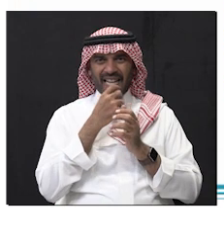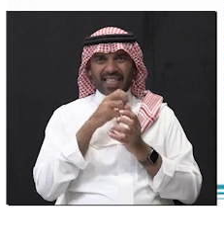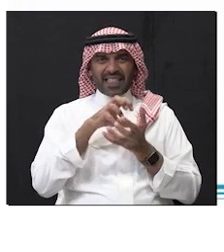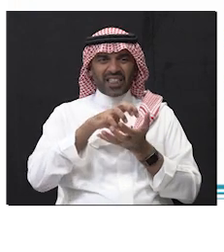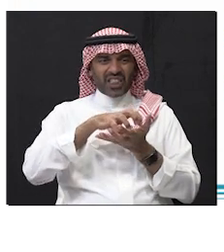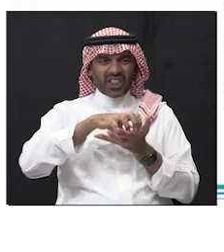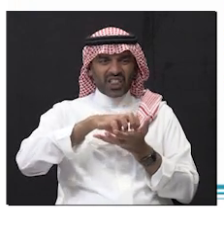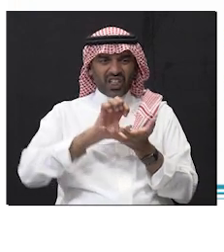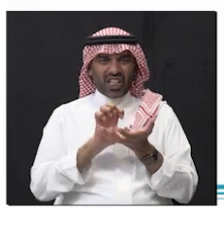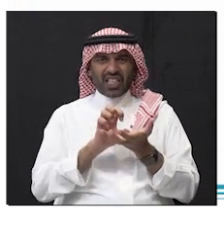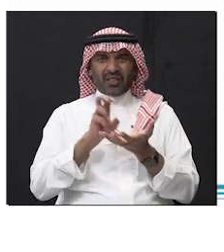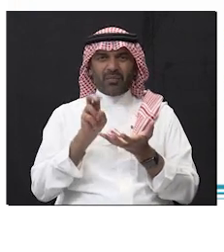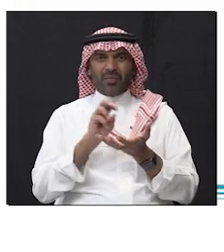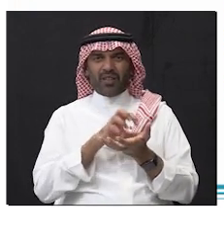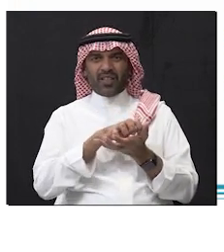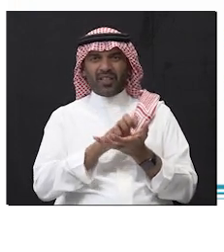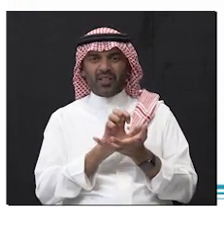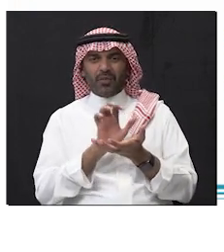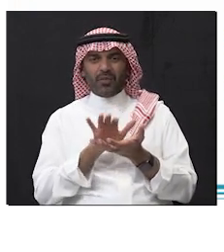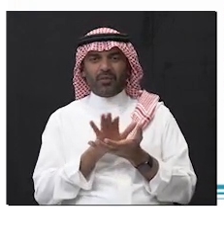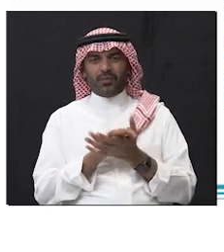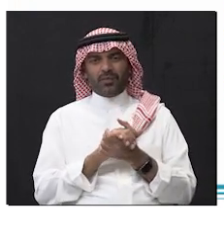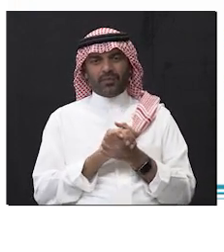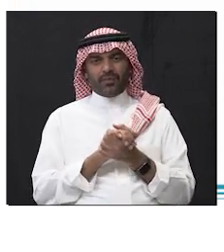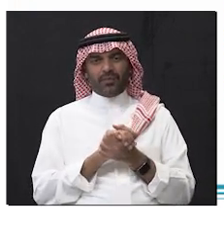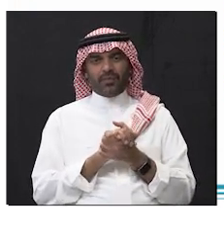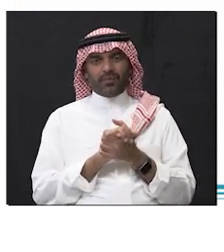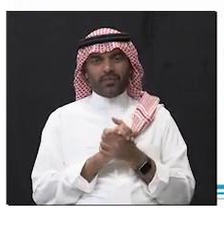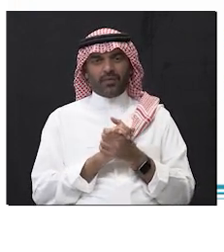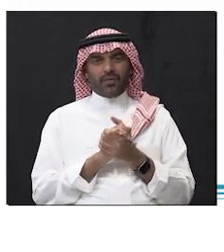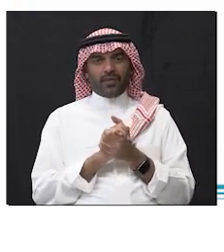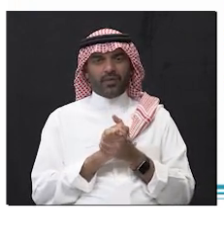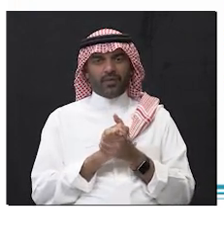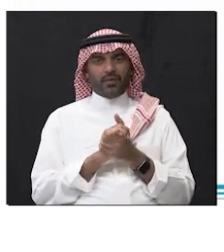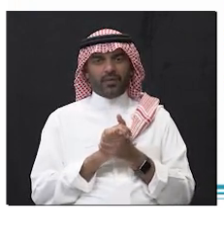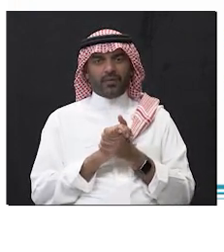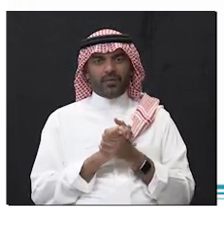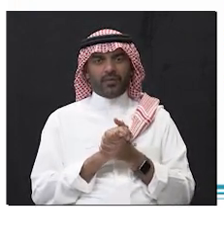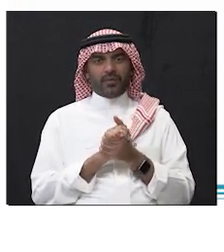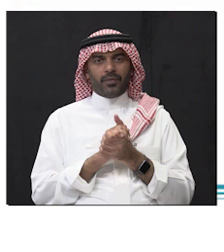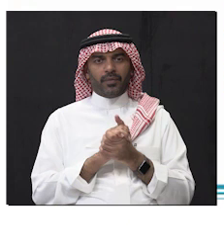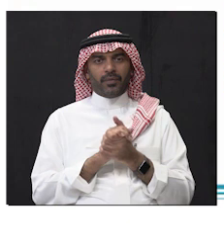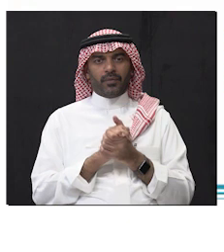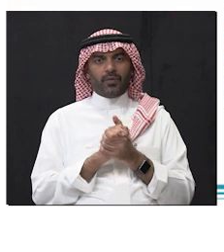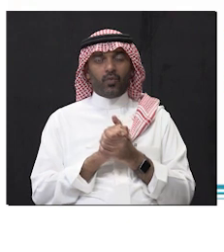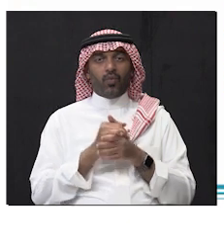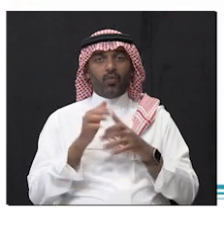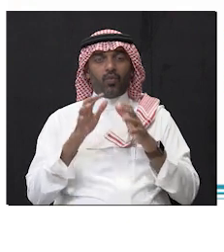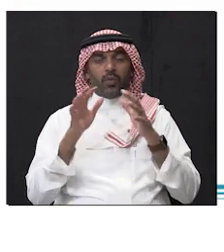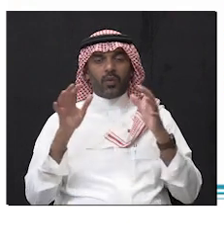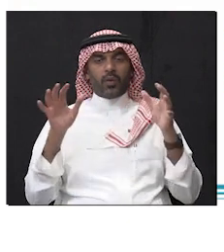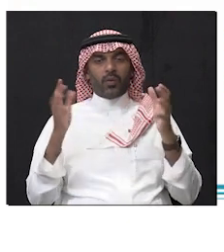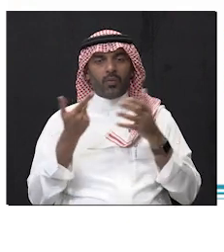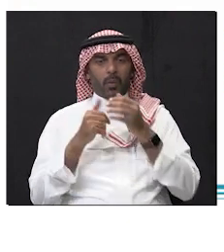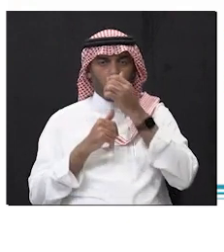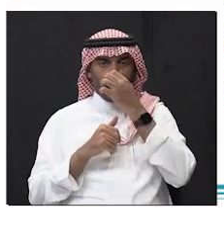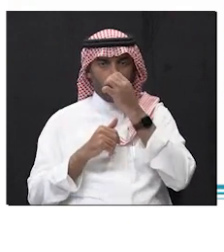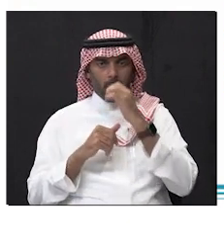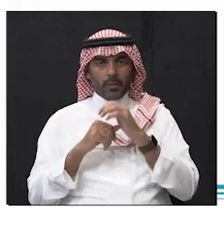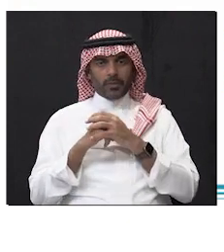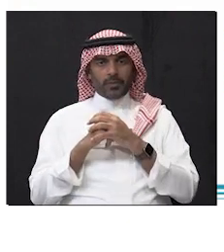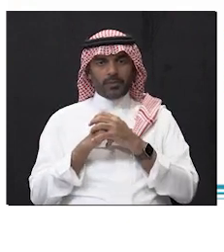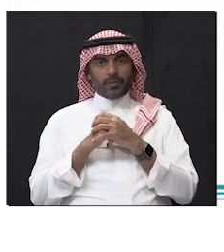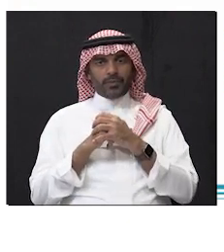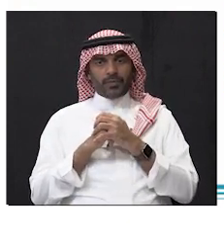القشريات. أحسنتم. بسبب أن عددها كثير وأكثر انتشارا فتم تصنيفها